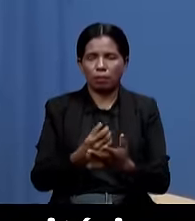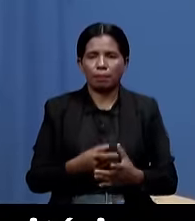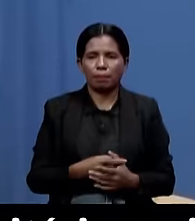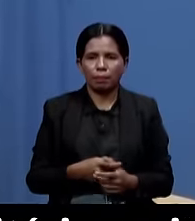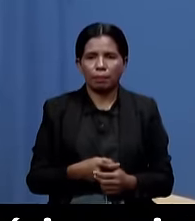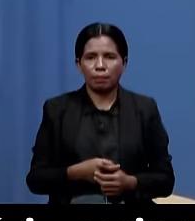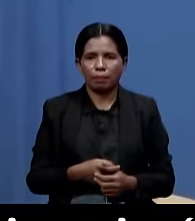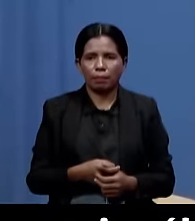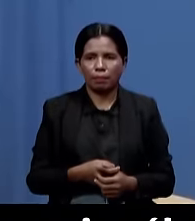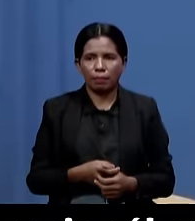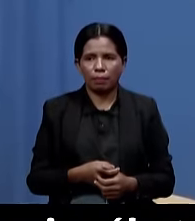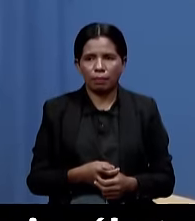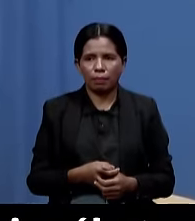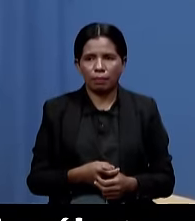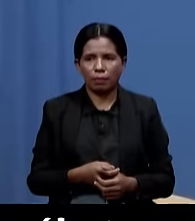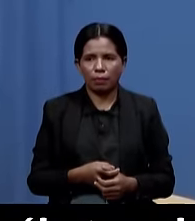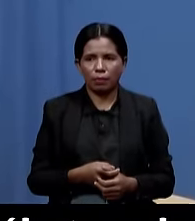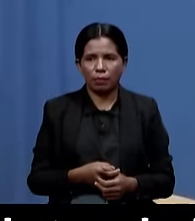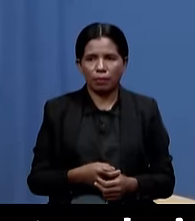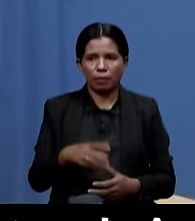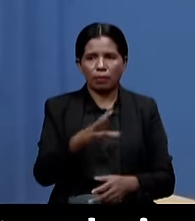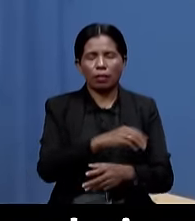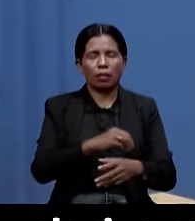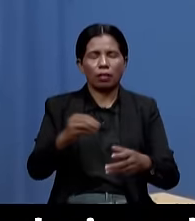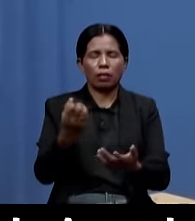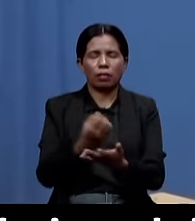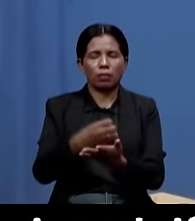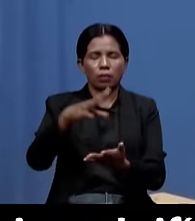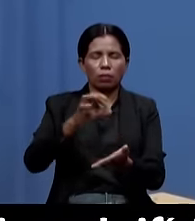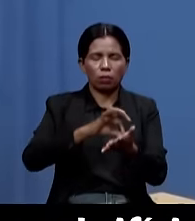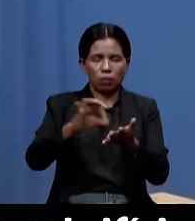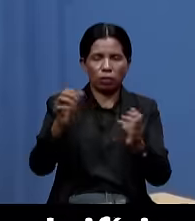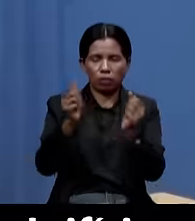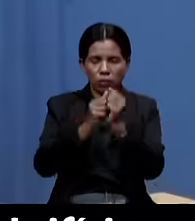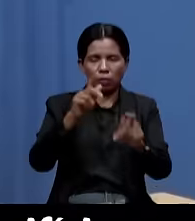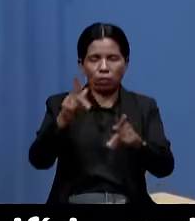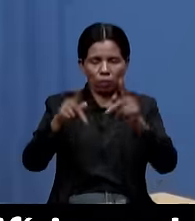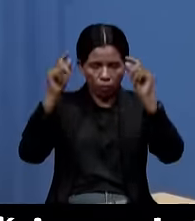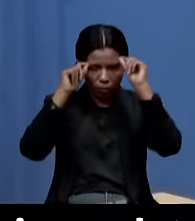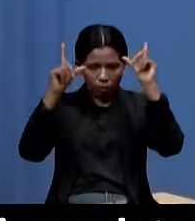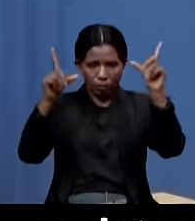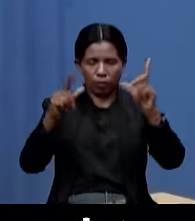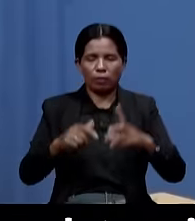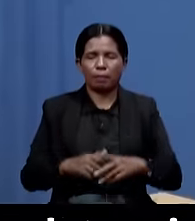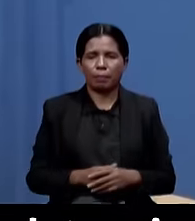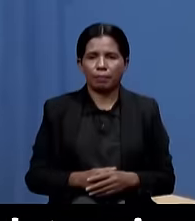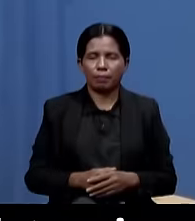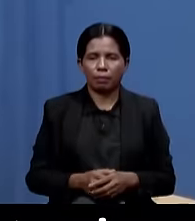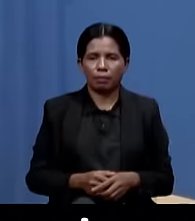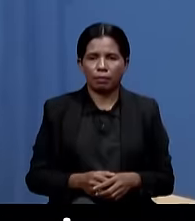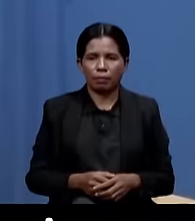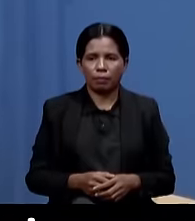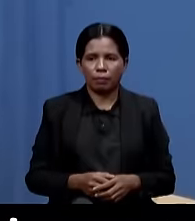rasi, Rico so ene conta hamutu ko povo Timor Leste. Povo hamutu Timor Leste conta ho rico